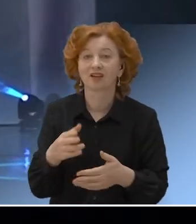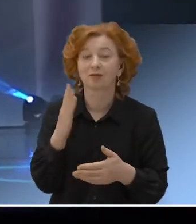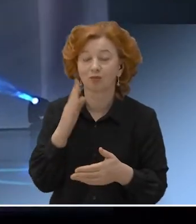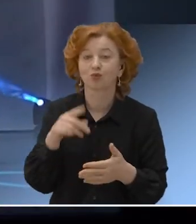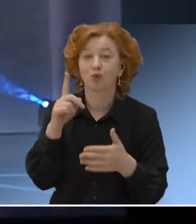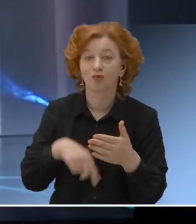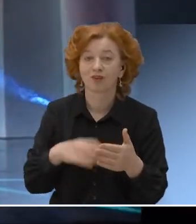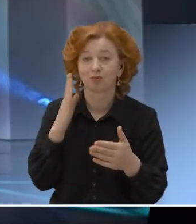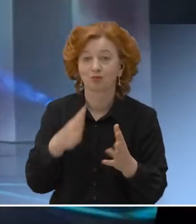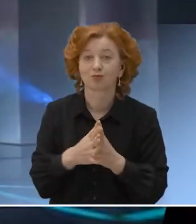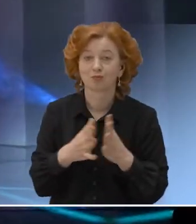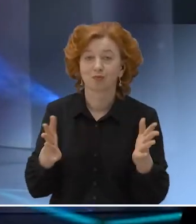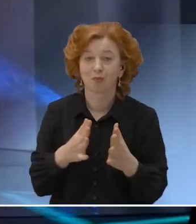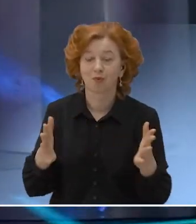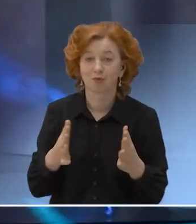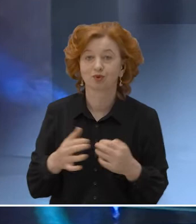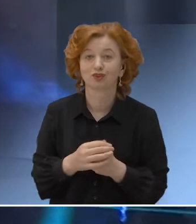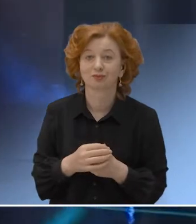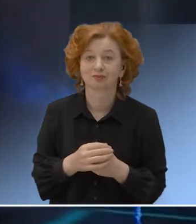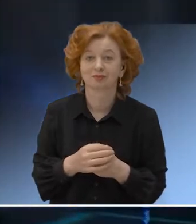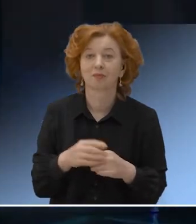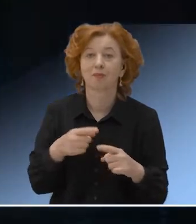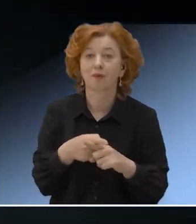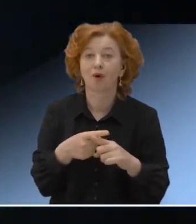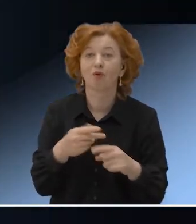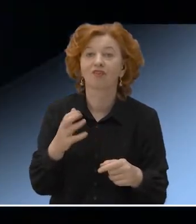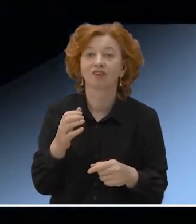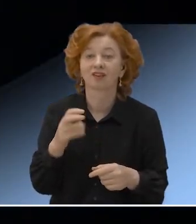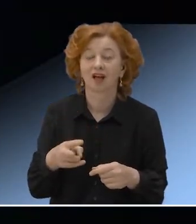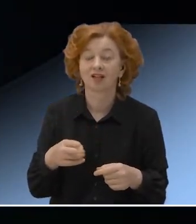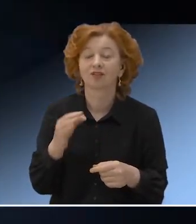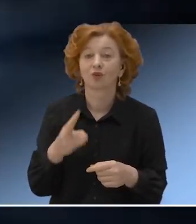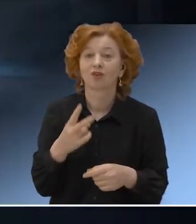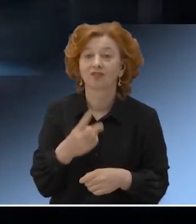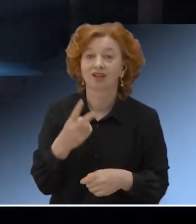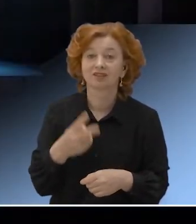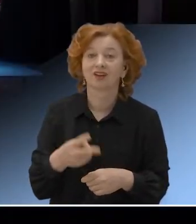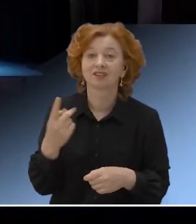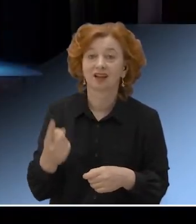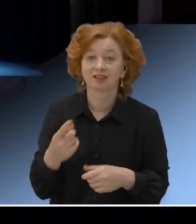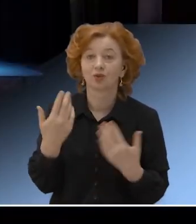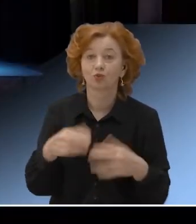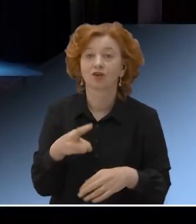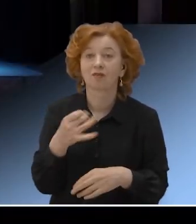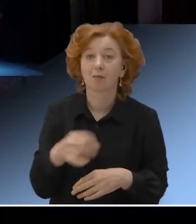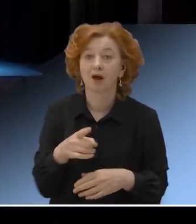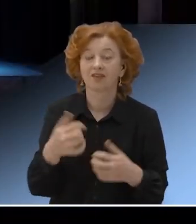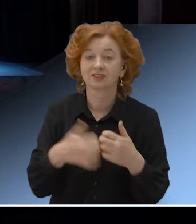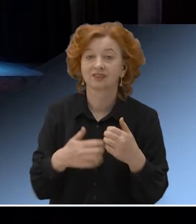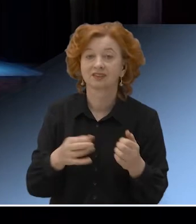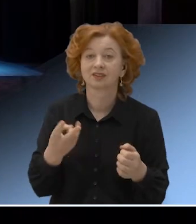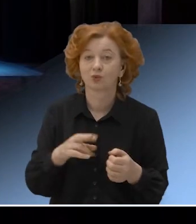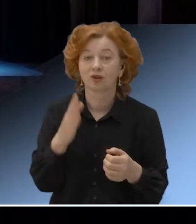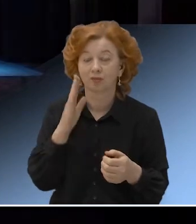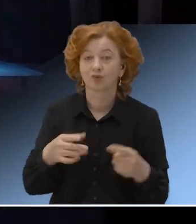сцену уверенность у нее будет только прибавляться. Полуфинал шоу «Голос Дон 2021» состоится уже в мае, а в